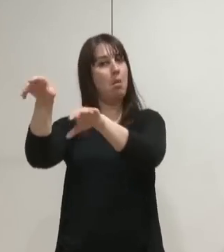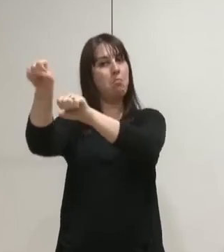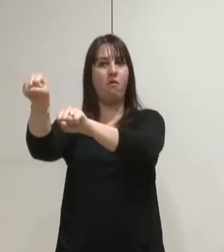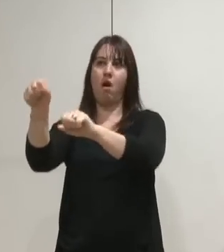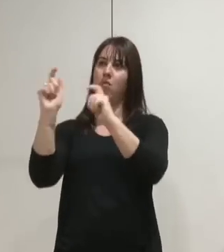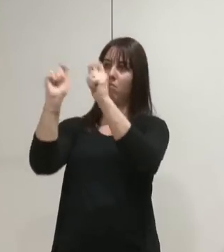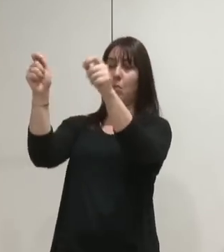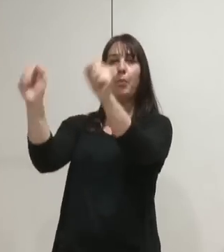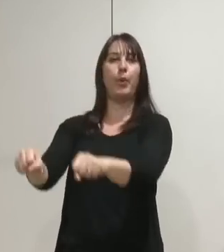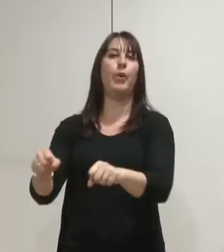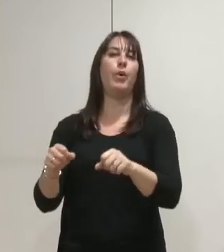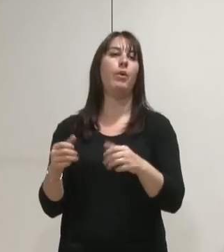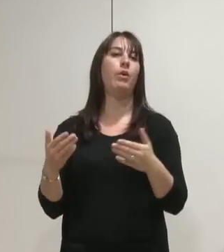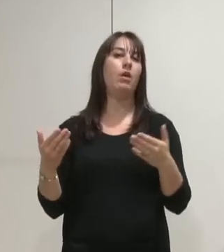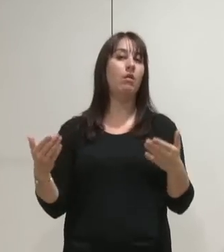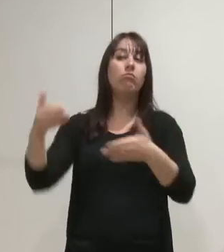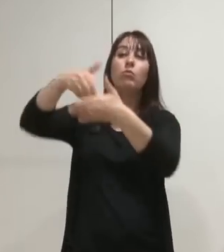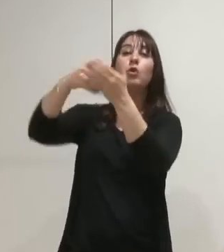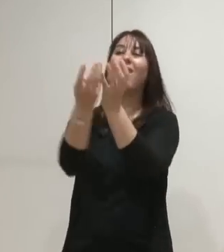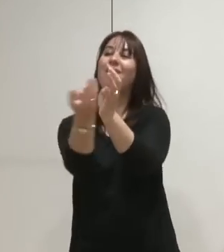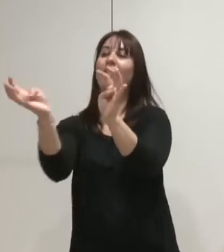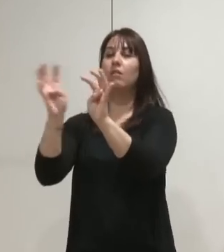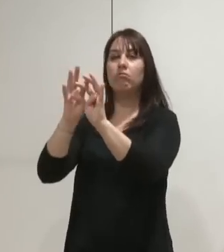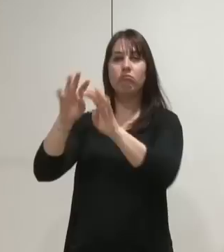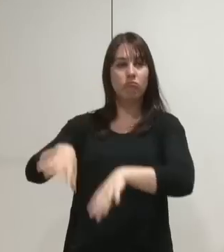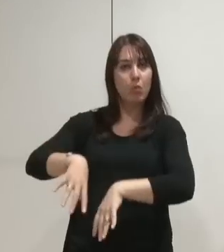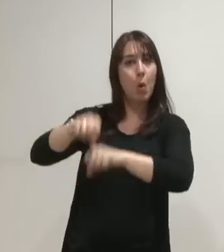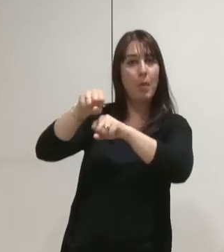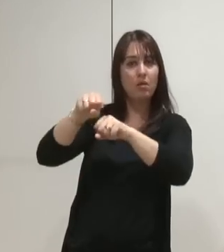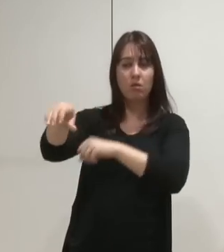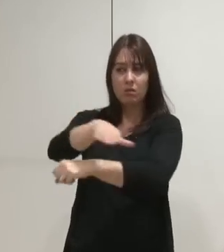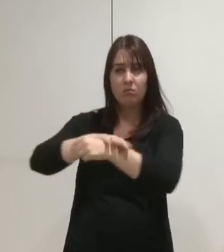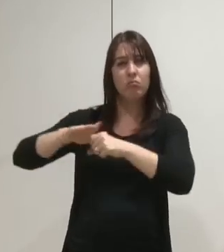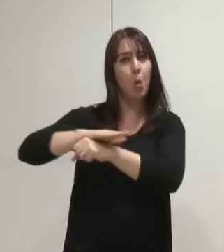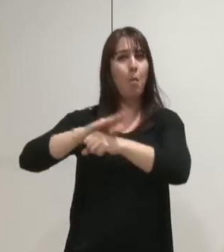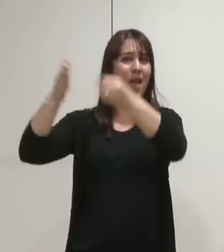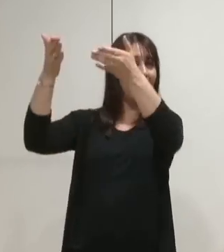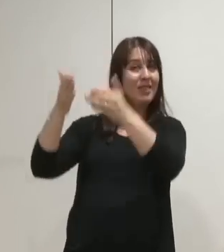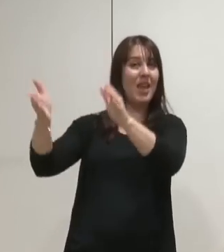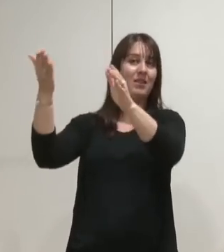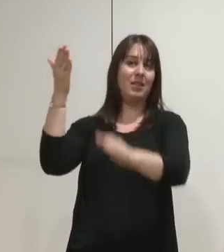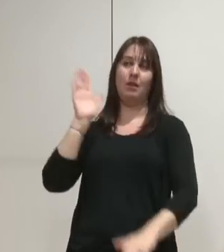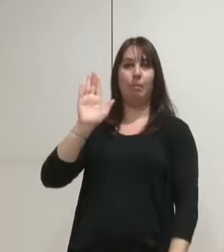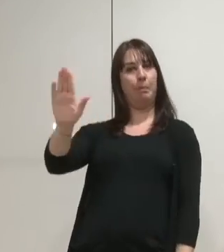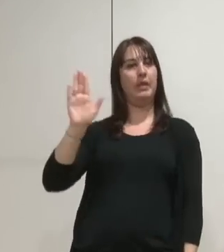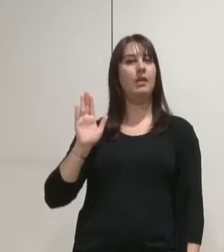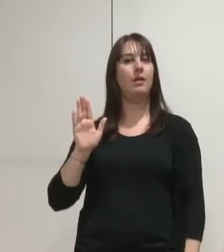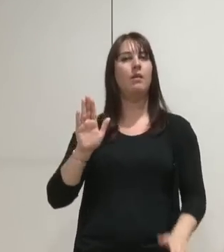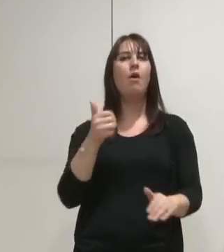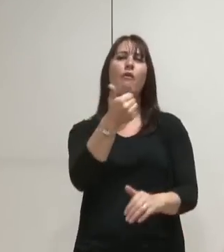elle a donc au travers de sa composition la compétence exclusive de décider les exemples que vous